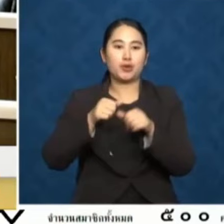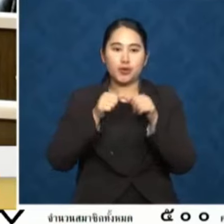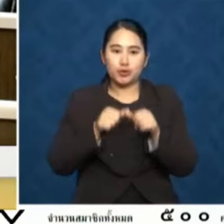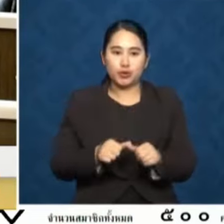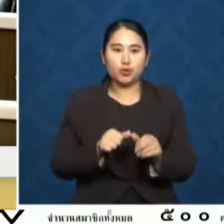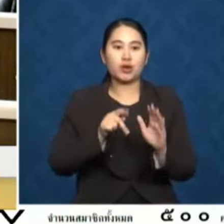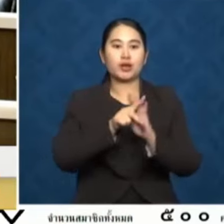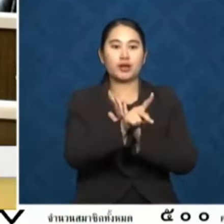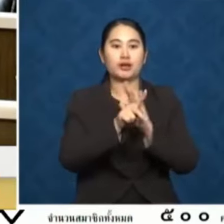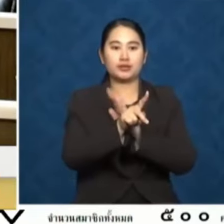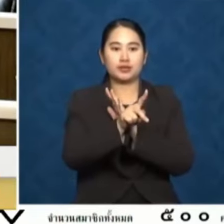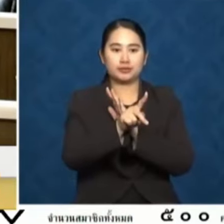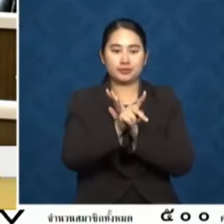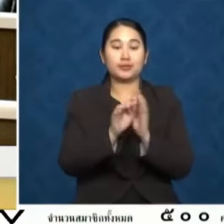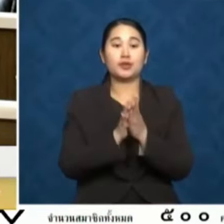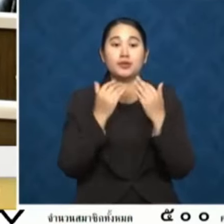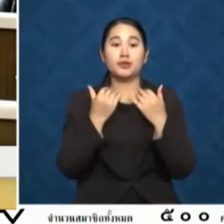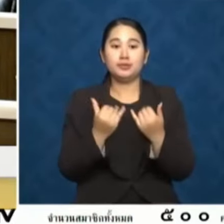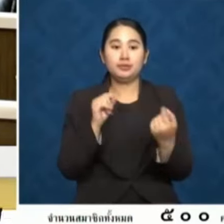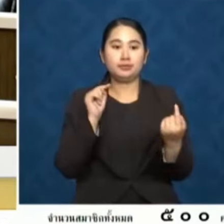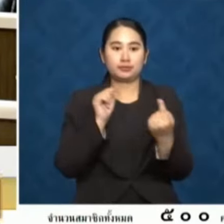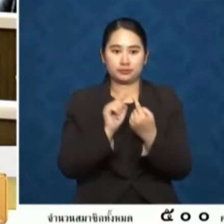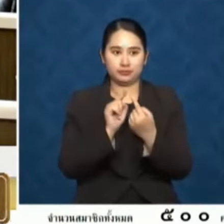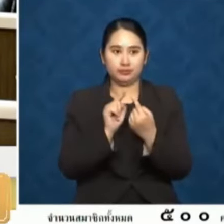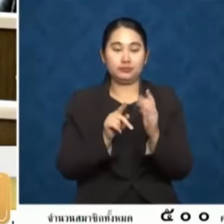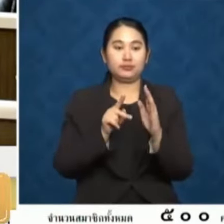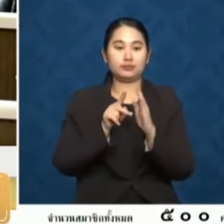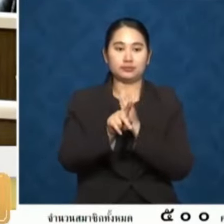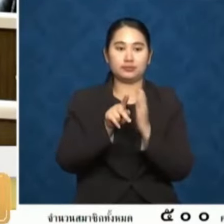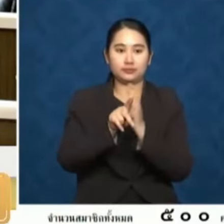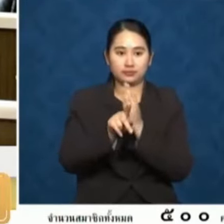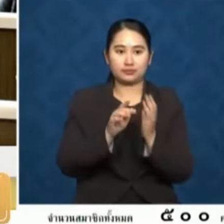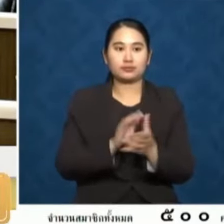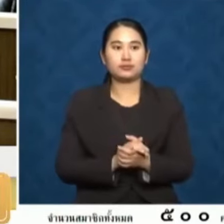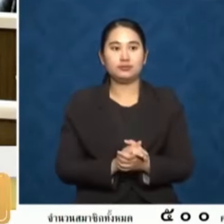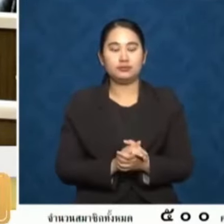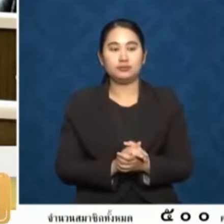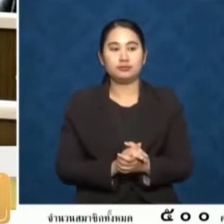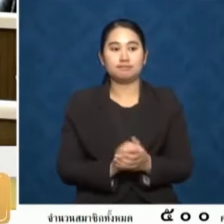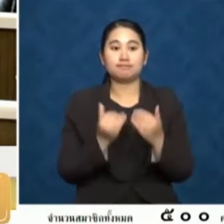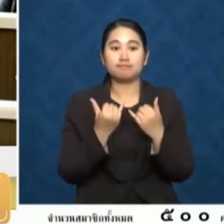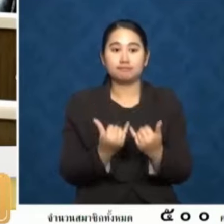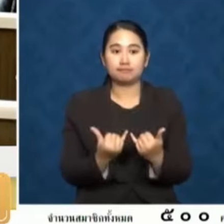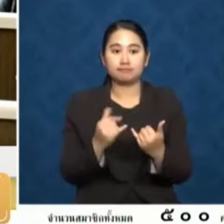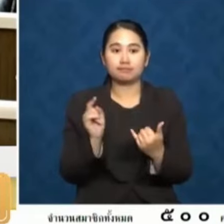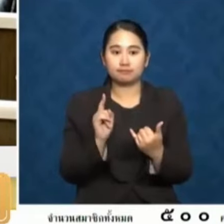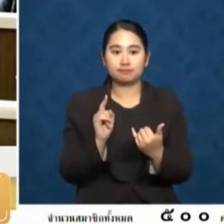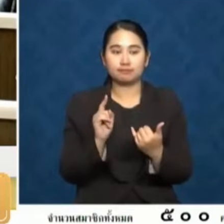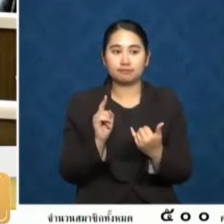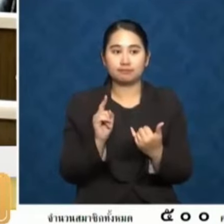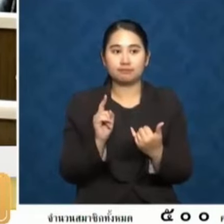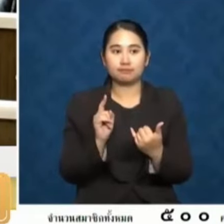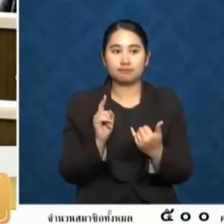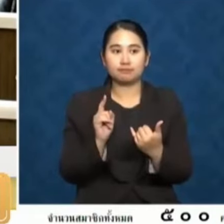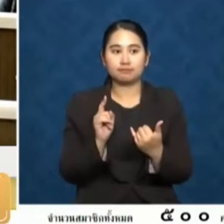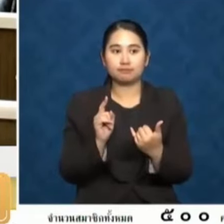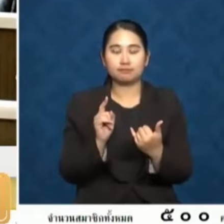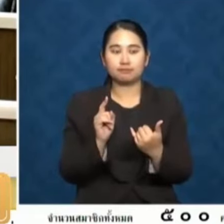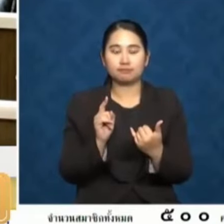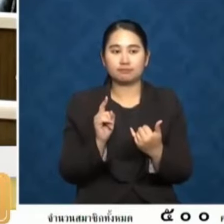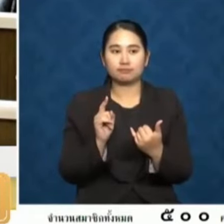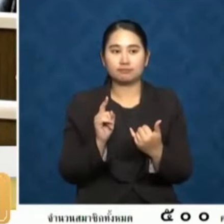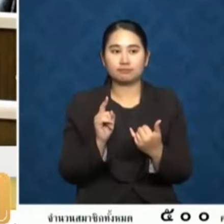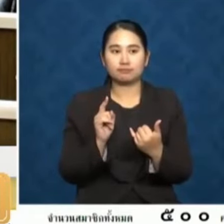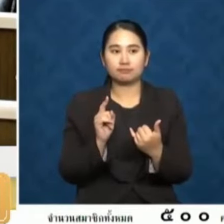าวันนี้เมืองน้ำดำเมืองกาฬสินธุ์ท่านซึ่งตั้งท่านถวายไ